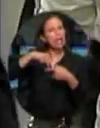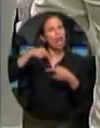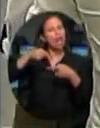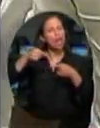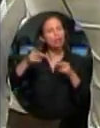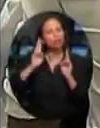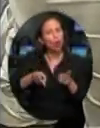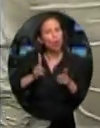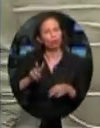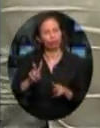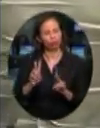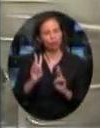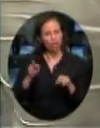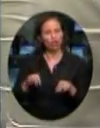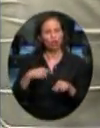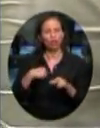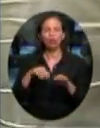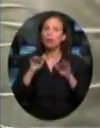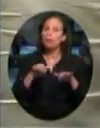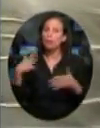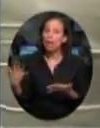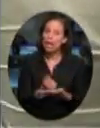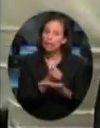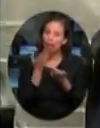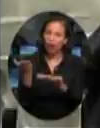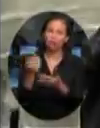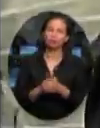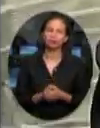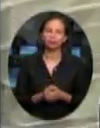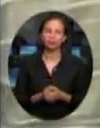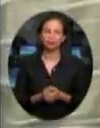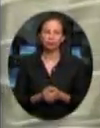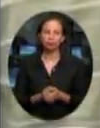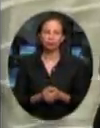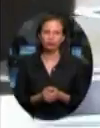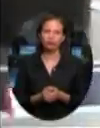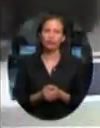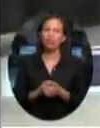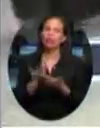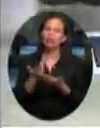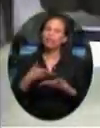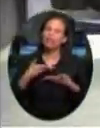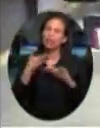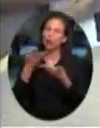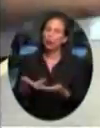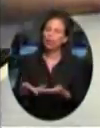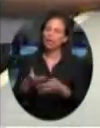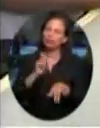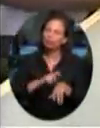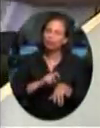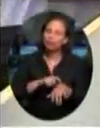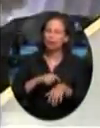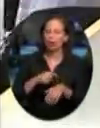בהצלחה, וניתן לו את ה... איך אמר אשכול, את האשראי. הוא במפלגה